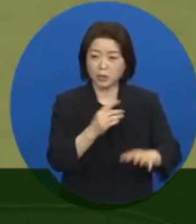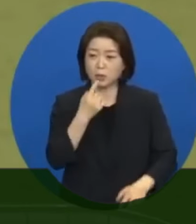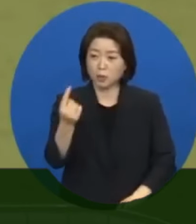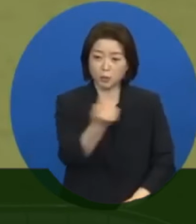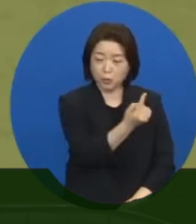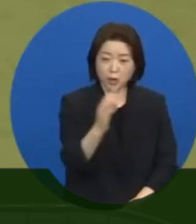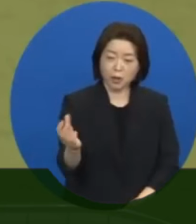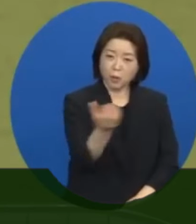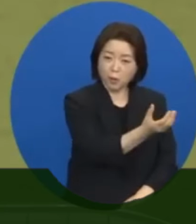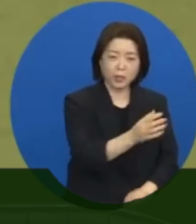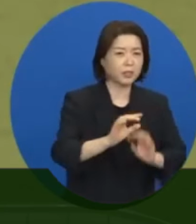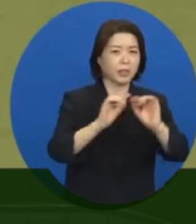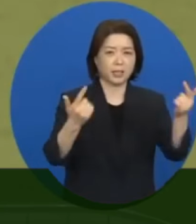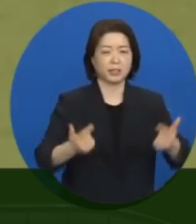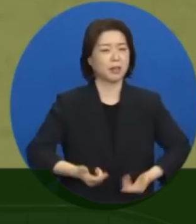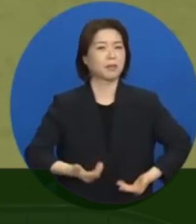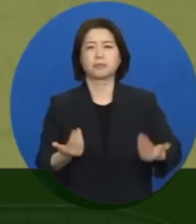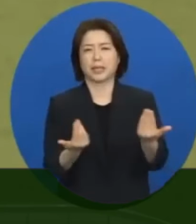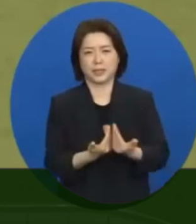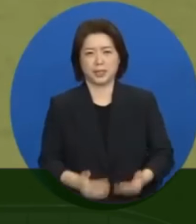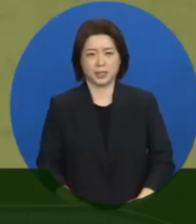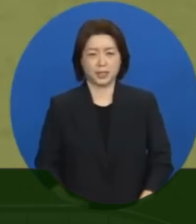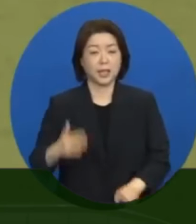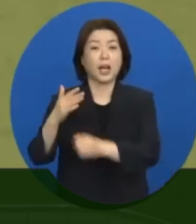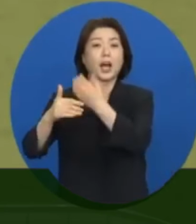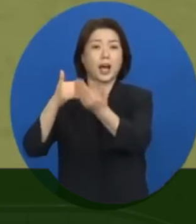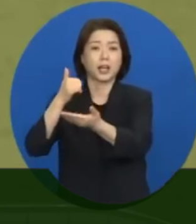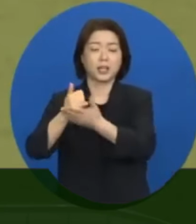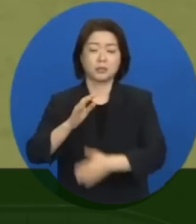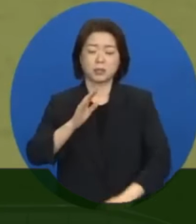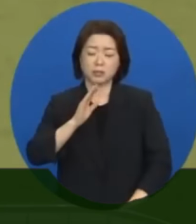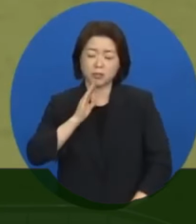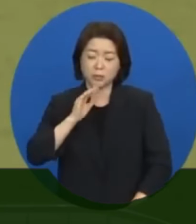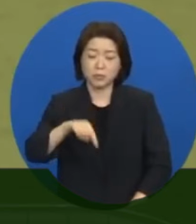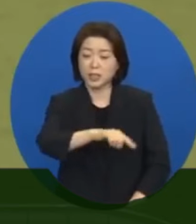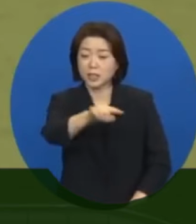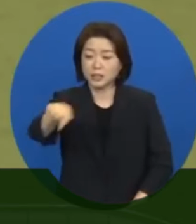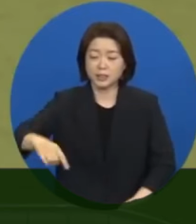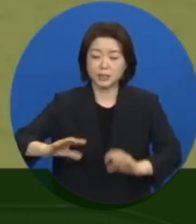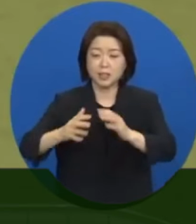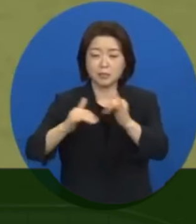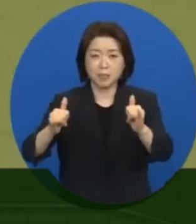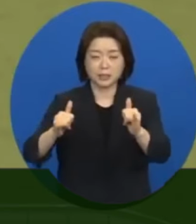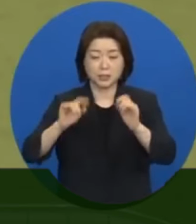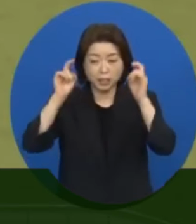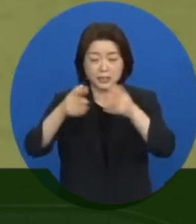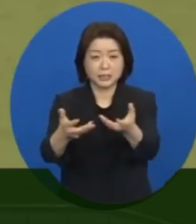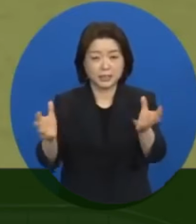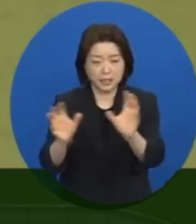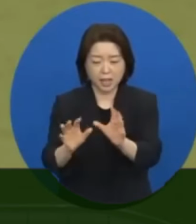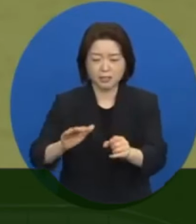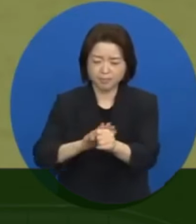아니라 반대입니다 하나님 너무나 백성들을 사랑하시고 그 약속에